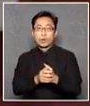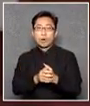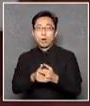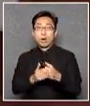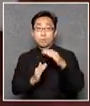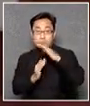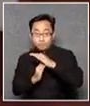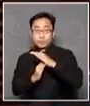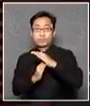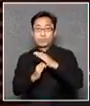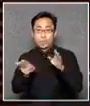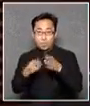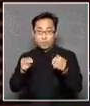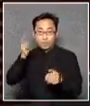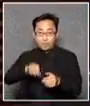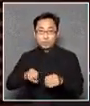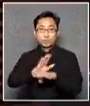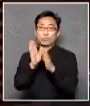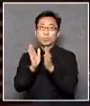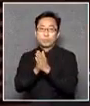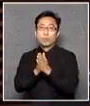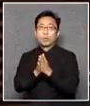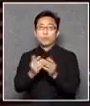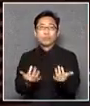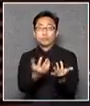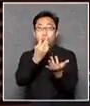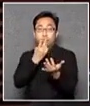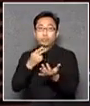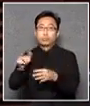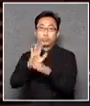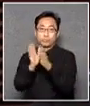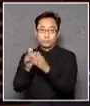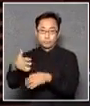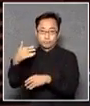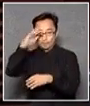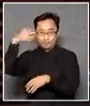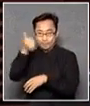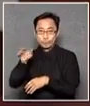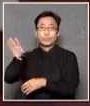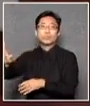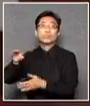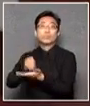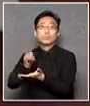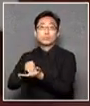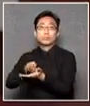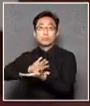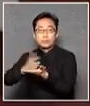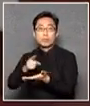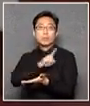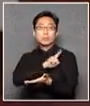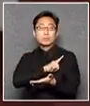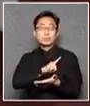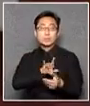弹是警方现场指挥官的决定，但是他自己都参加了整个形势的决